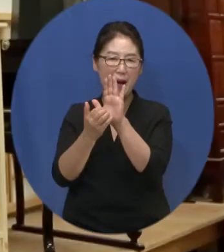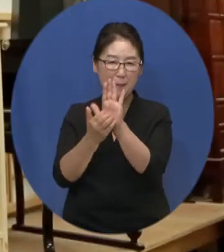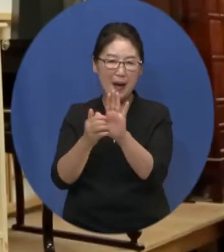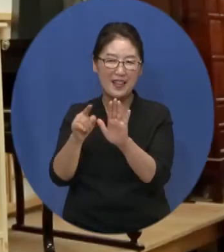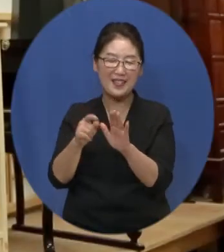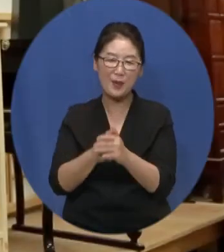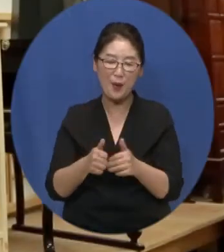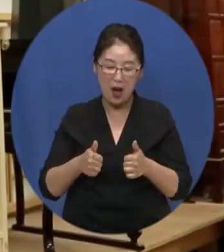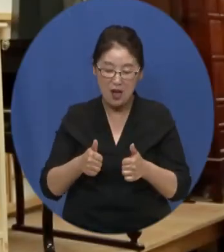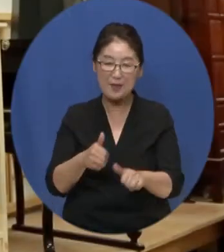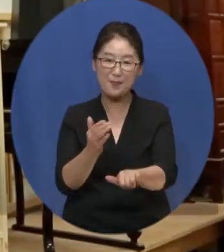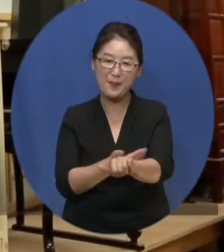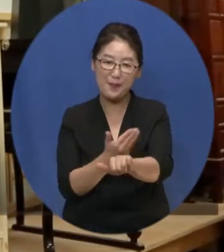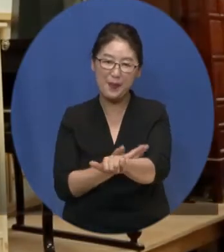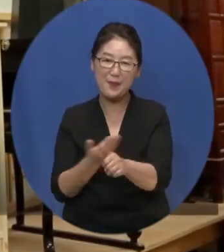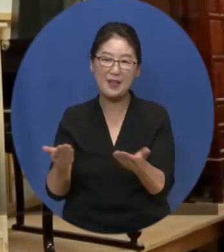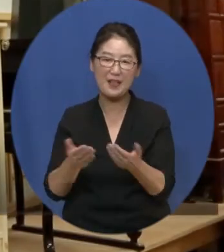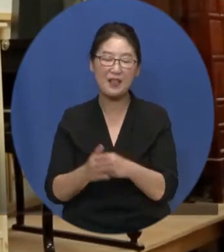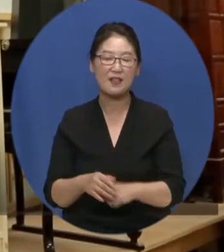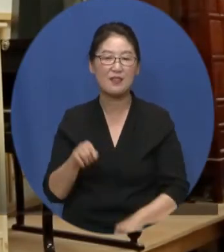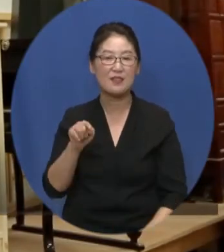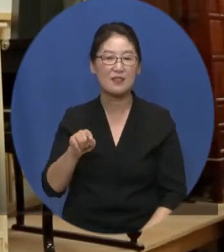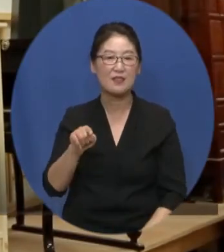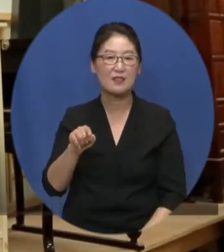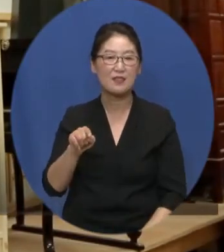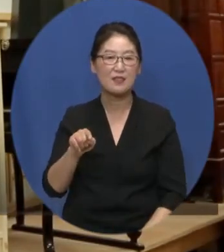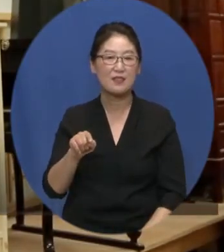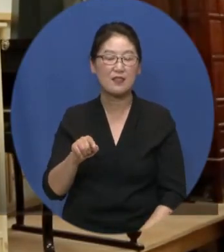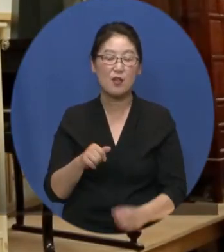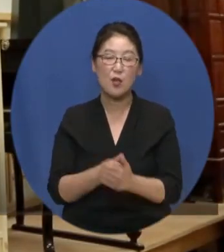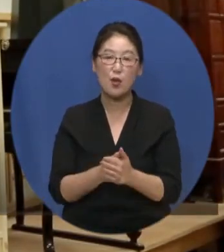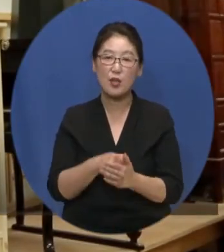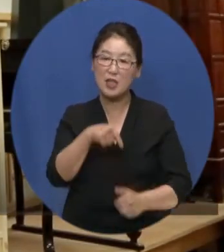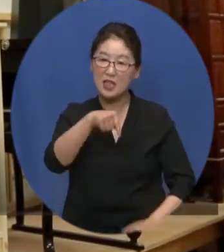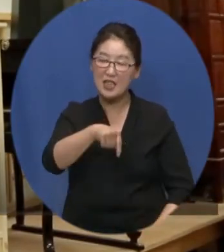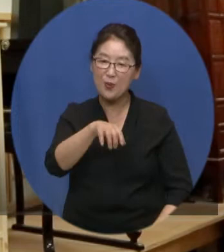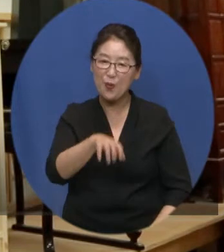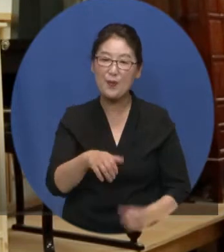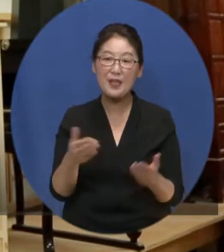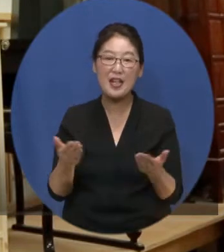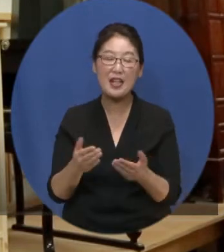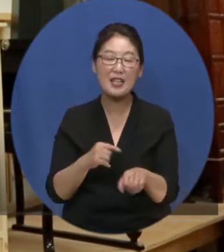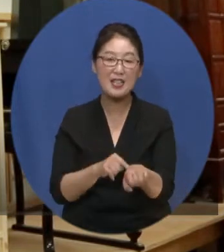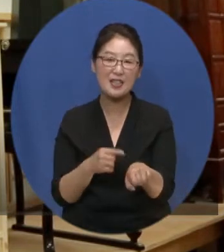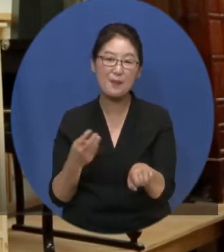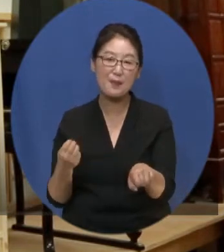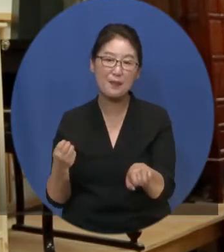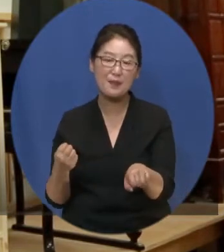하루에 공방에서 구매는 시간은 얼마 전 더 5